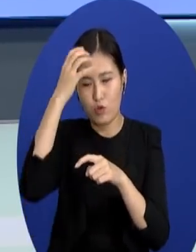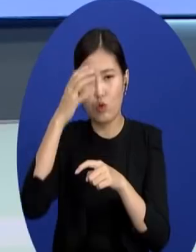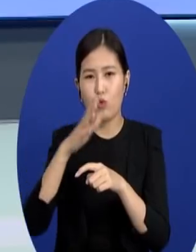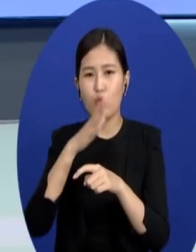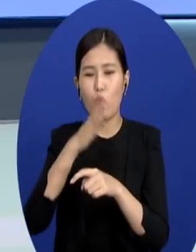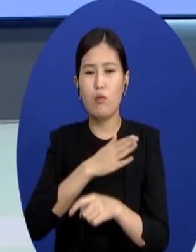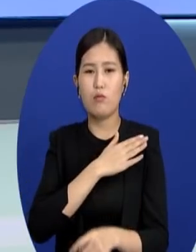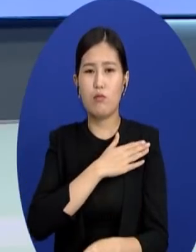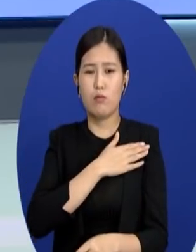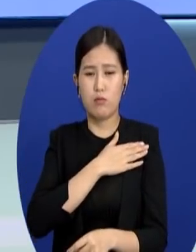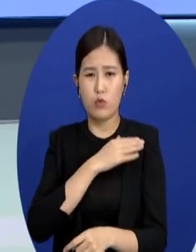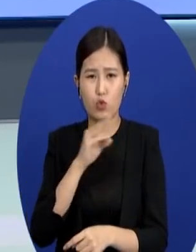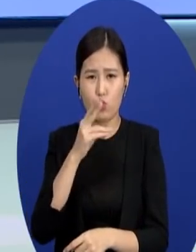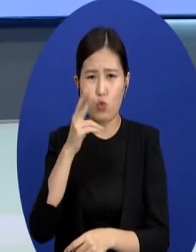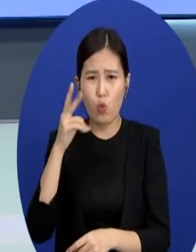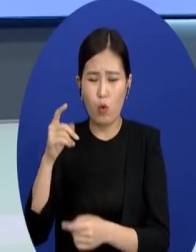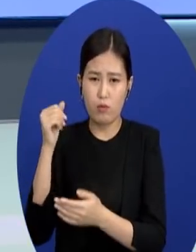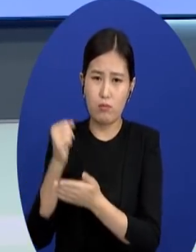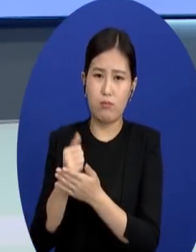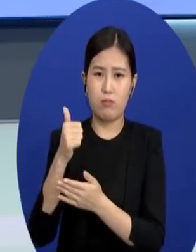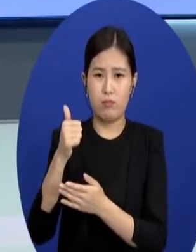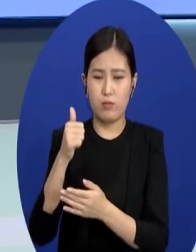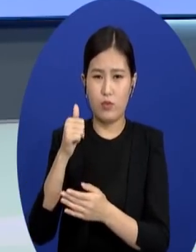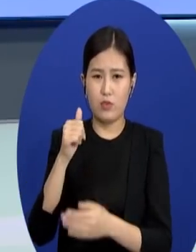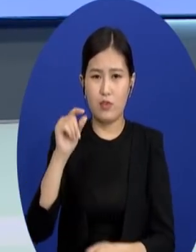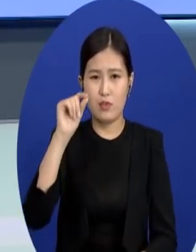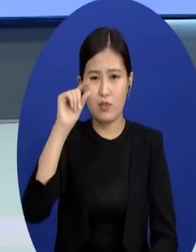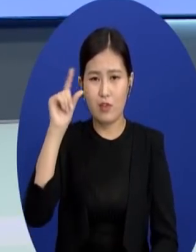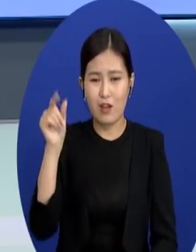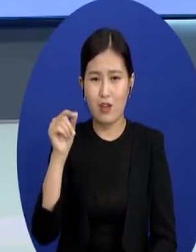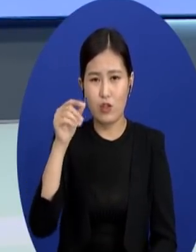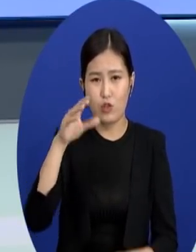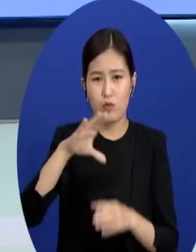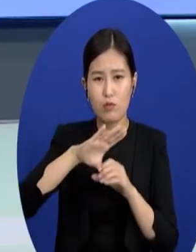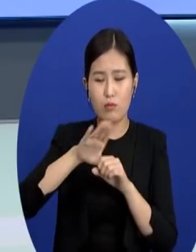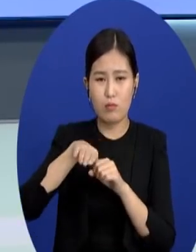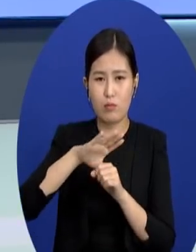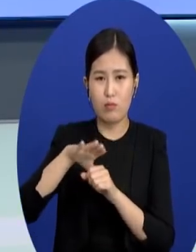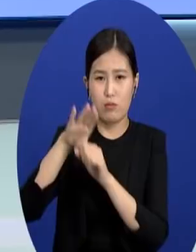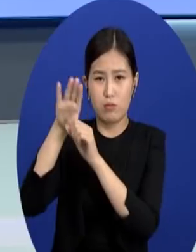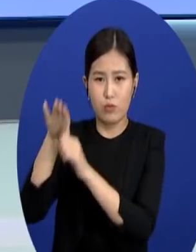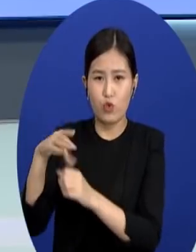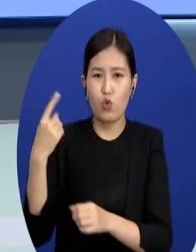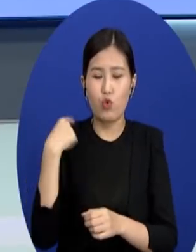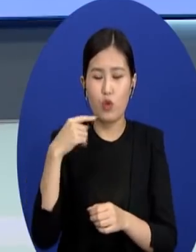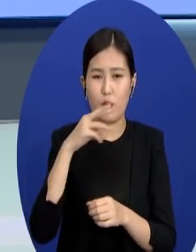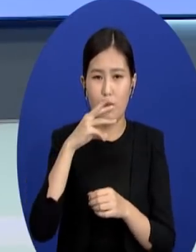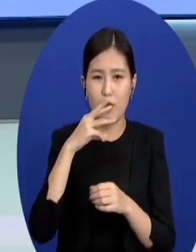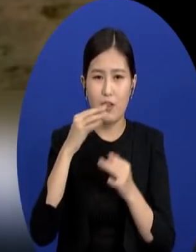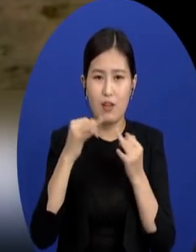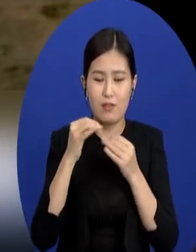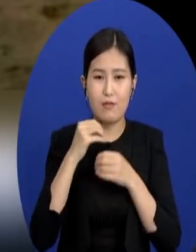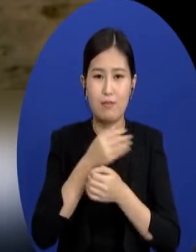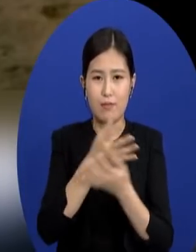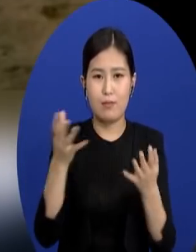судлалын байгууллага сарн дээр төрийн талбайгаа мандуулсан гэрэл зургийг өчигдөр хэвлэл мэдээллээр цацсан байна.